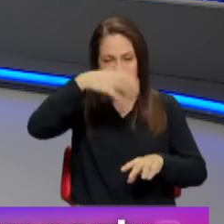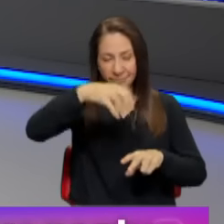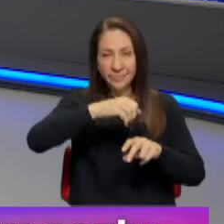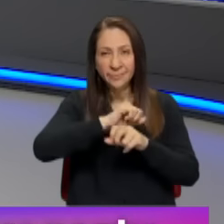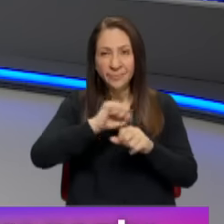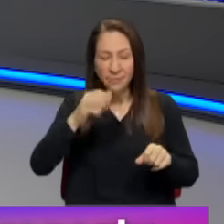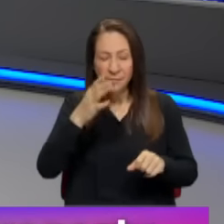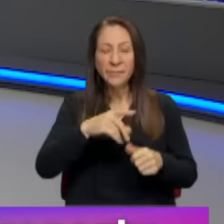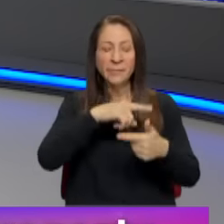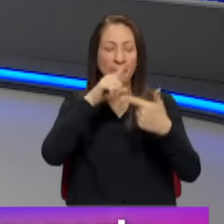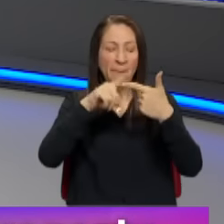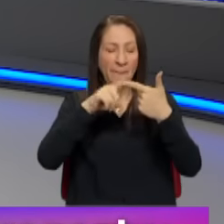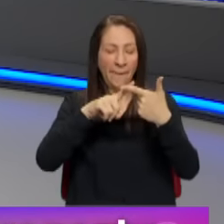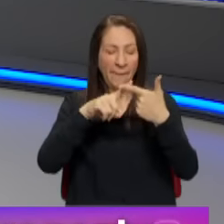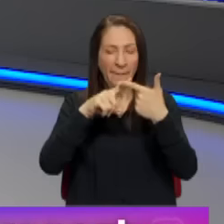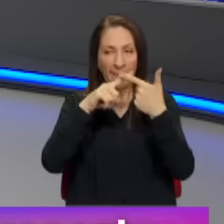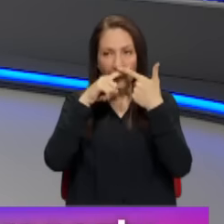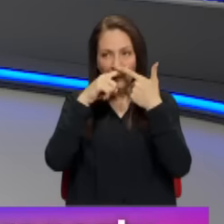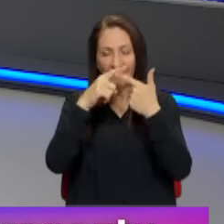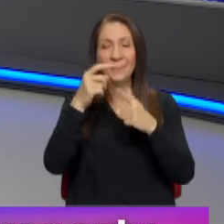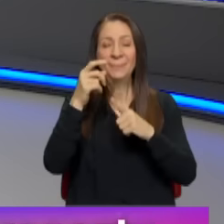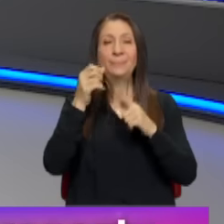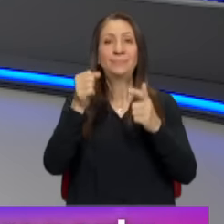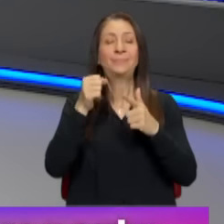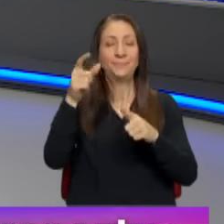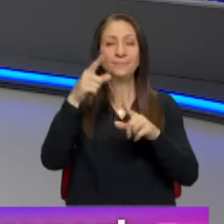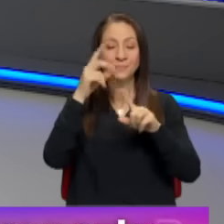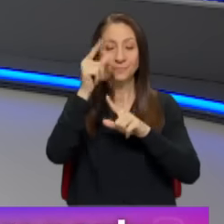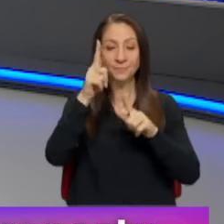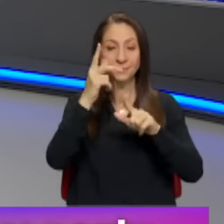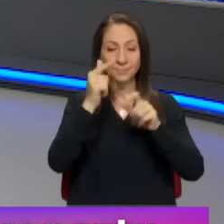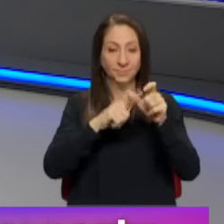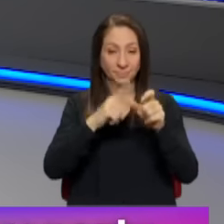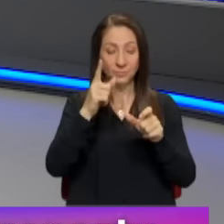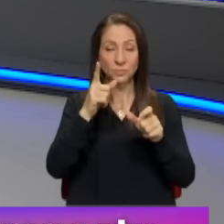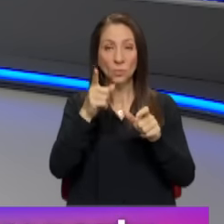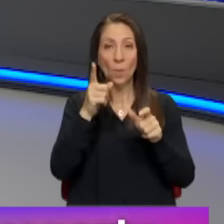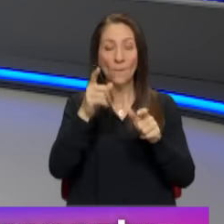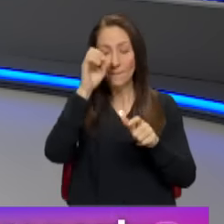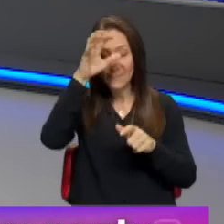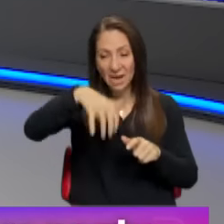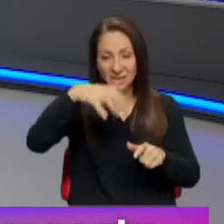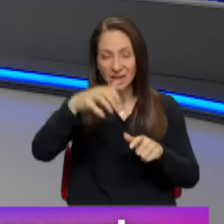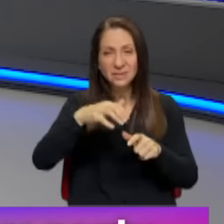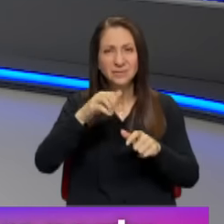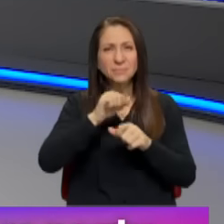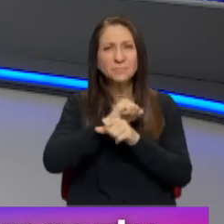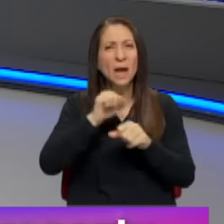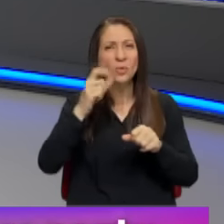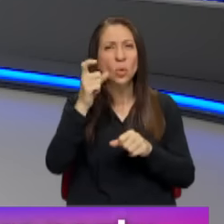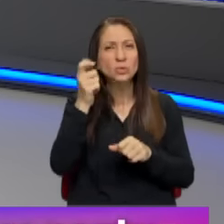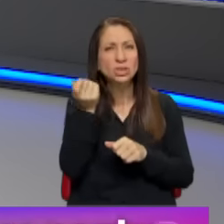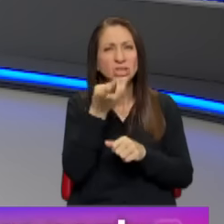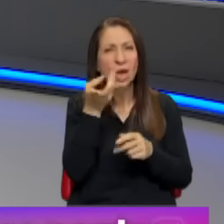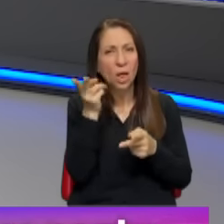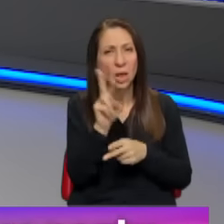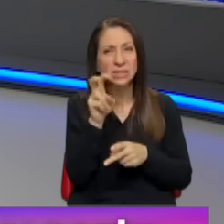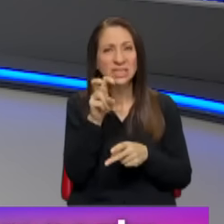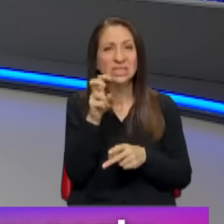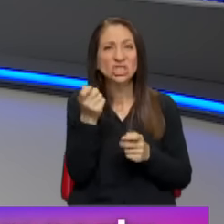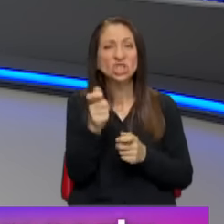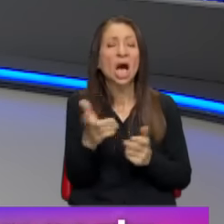faciasını, diğer tarafta Erzincan'da İliç'te yaşanan yine o maden faciasını hatırlattık ki 8